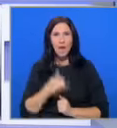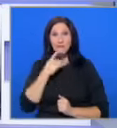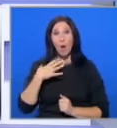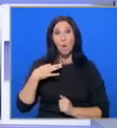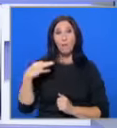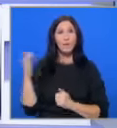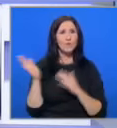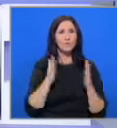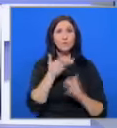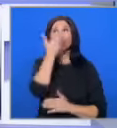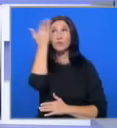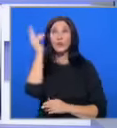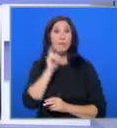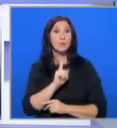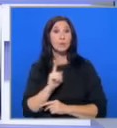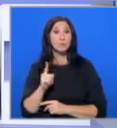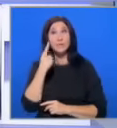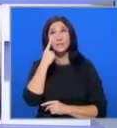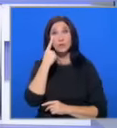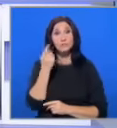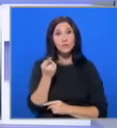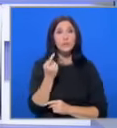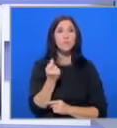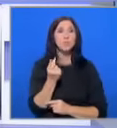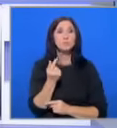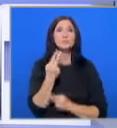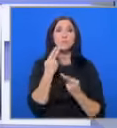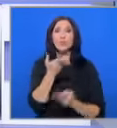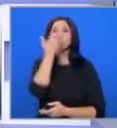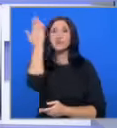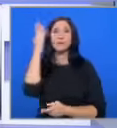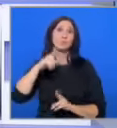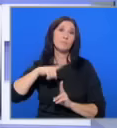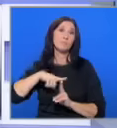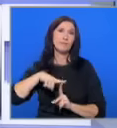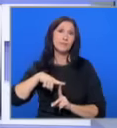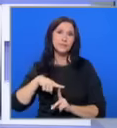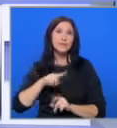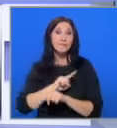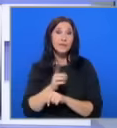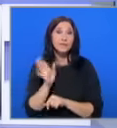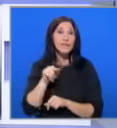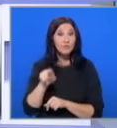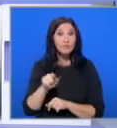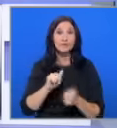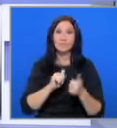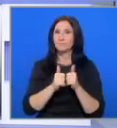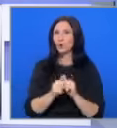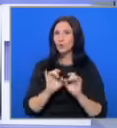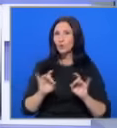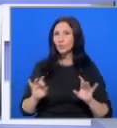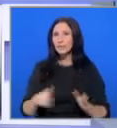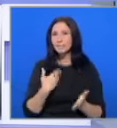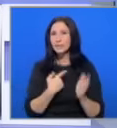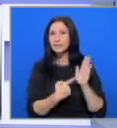За опасно ветровито време предупреждават синоптиците. Подробностите в прогнозата за времето с Павлета Терзийска. Веднага след това са и спортните